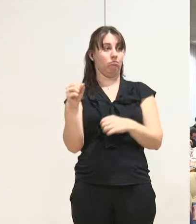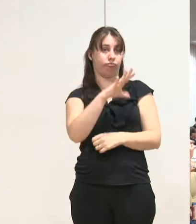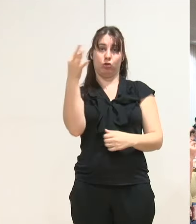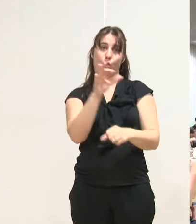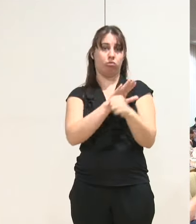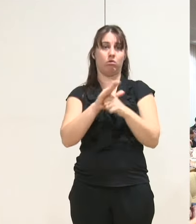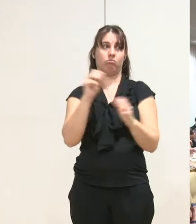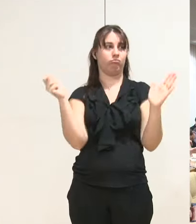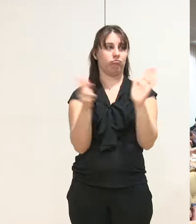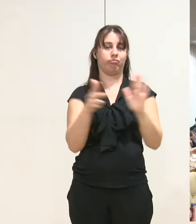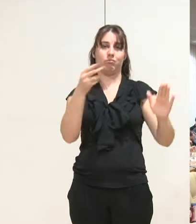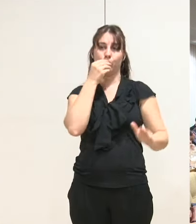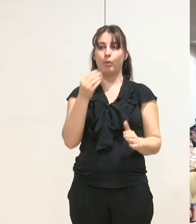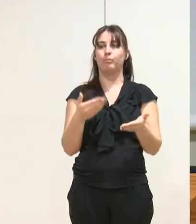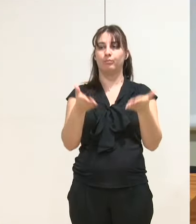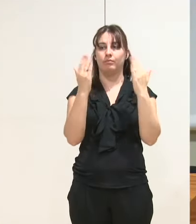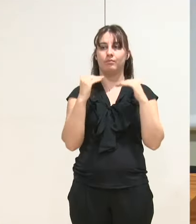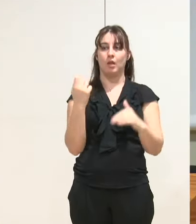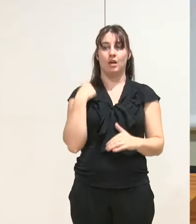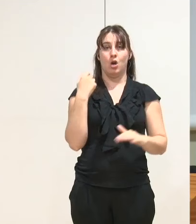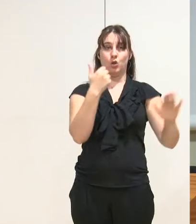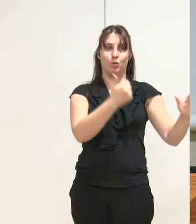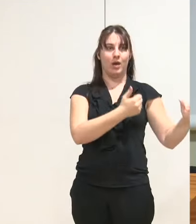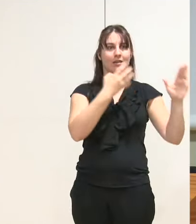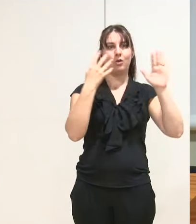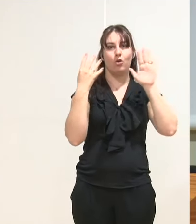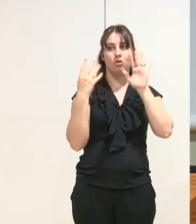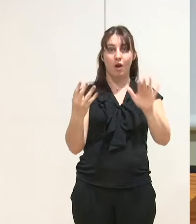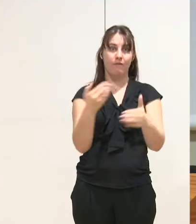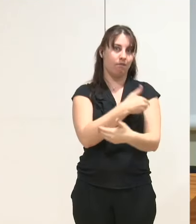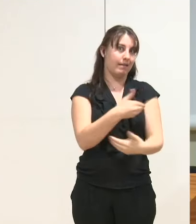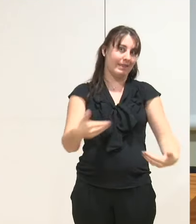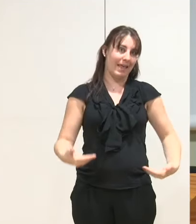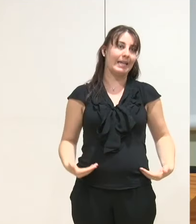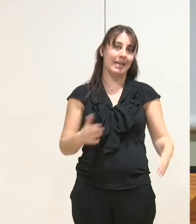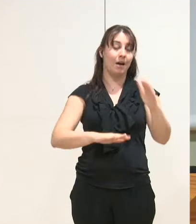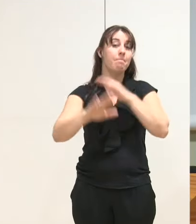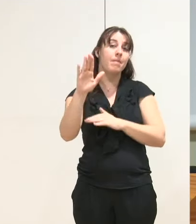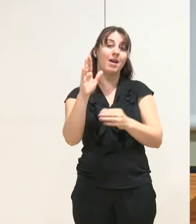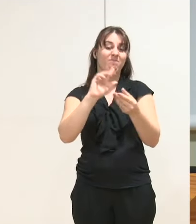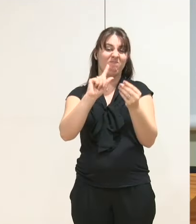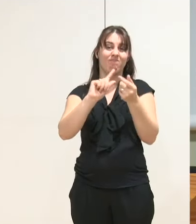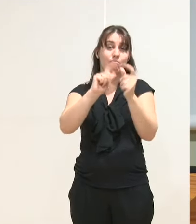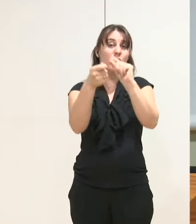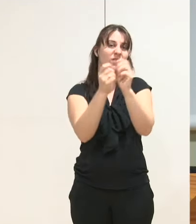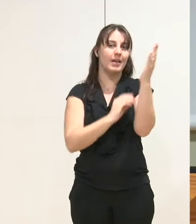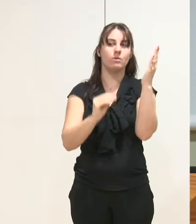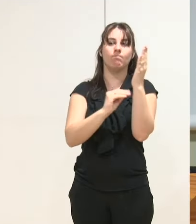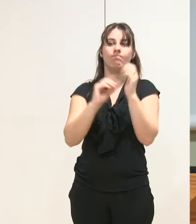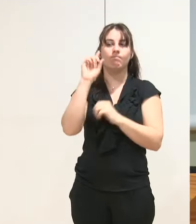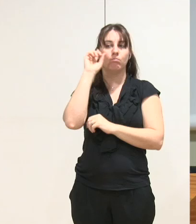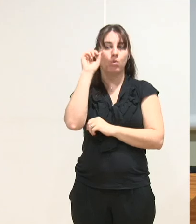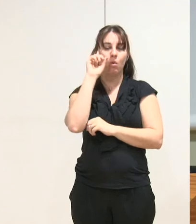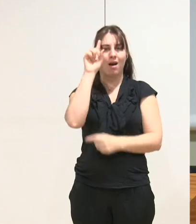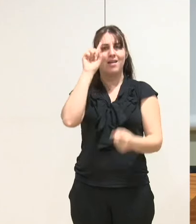délibération adoptée la 69 c'est la dernière mais elle porte une modification puisque la partie sur